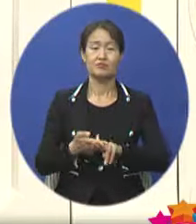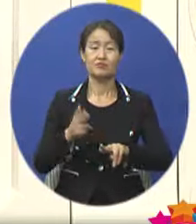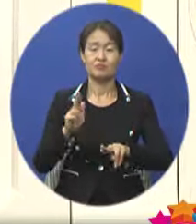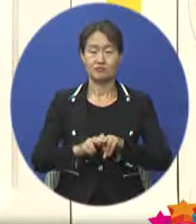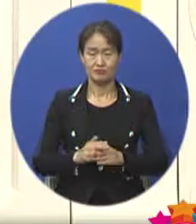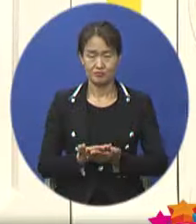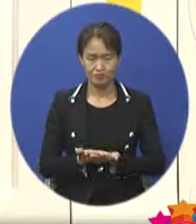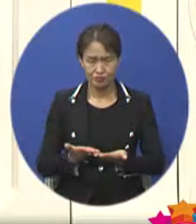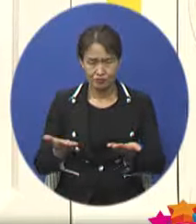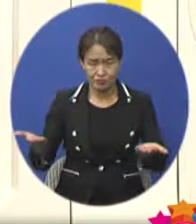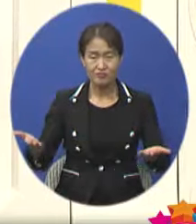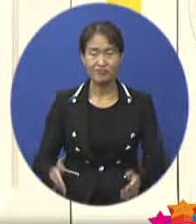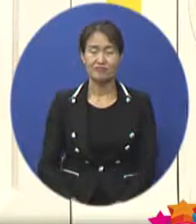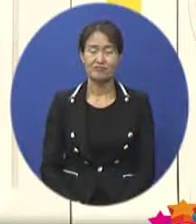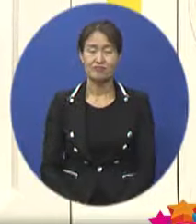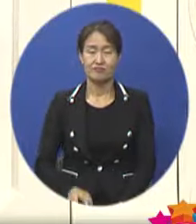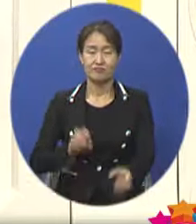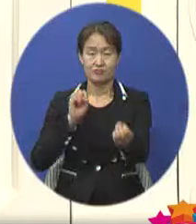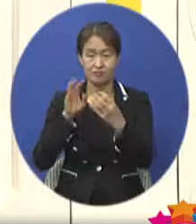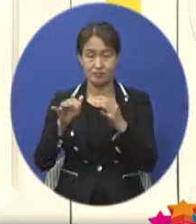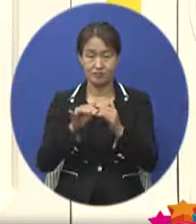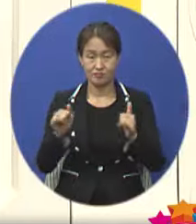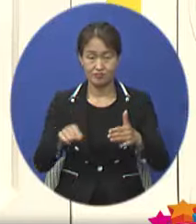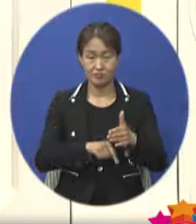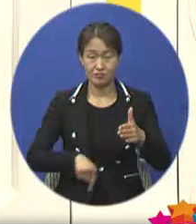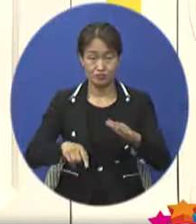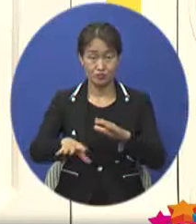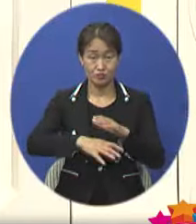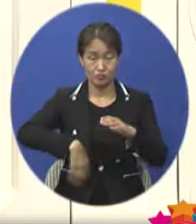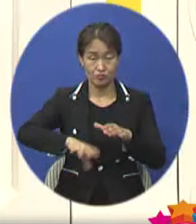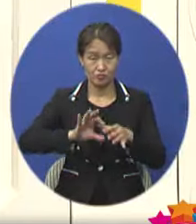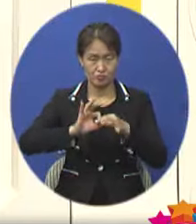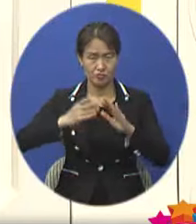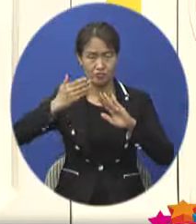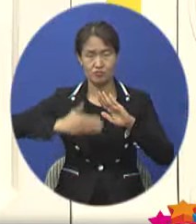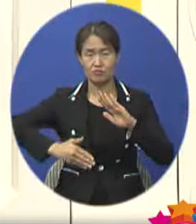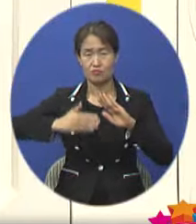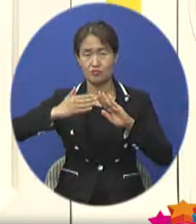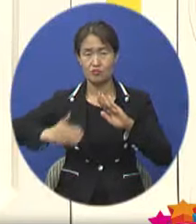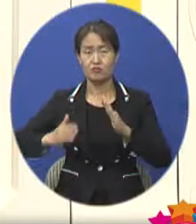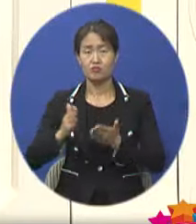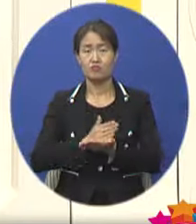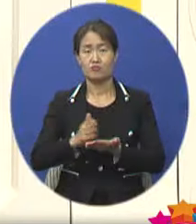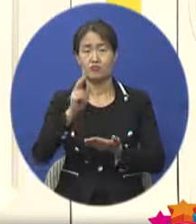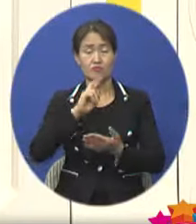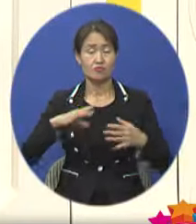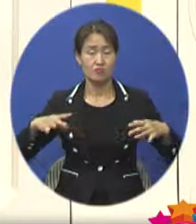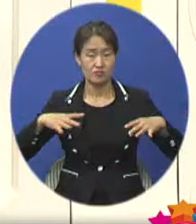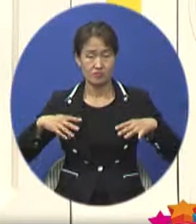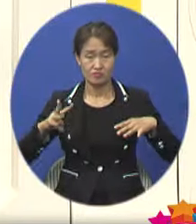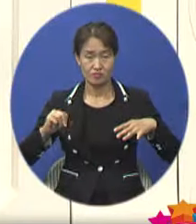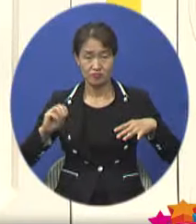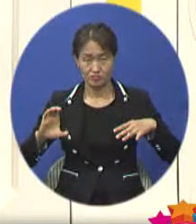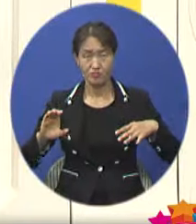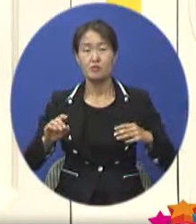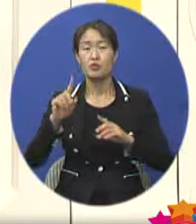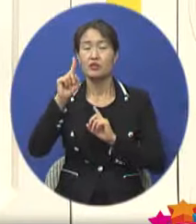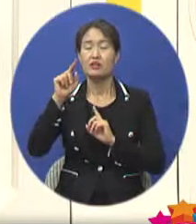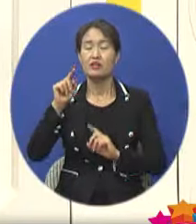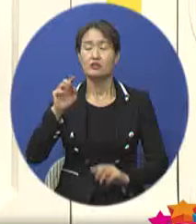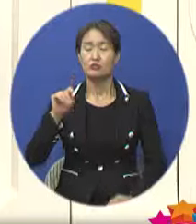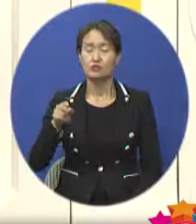저희가 푸짐하게 준비를 했습니다. 네. 정답자 중에서 추첨을 통해서 네. 공정하게 우리 네. 나눔 노래자랑 MC 네. 이부영 씨에도 길정한